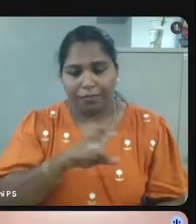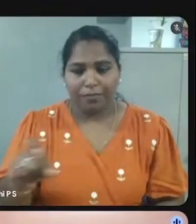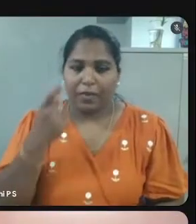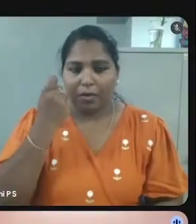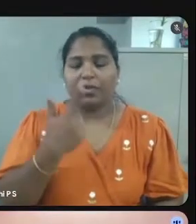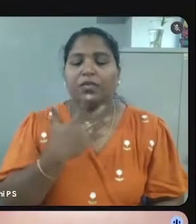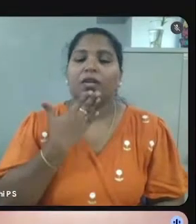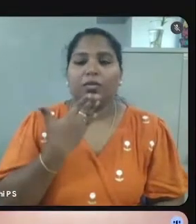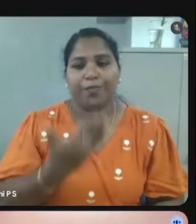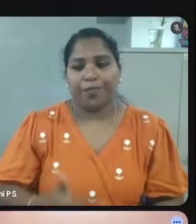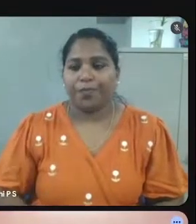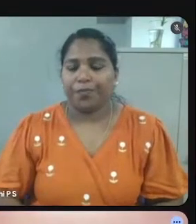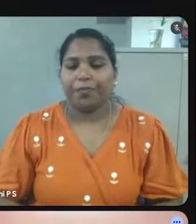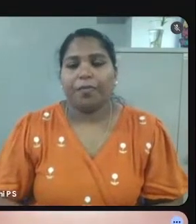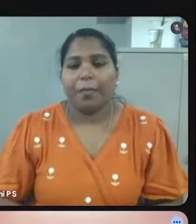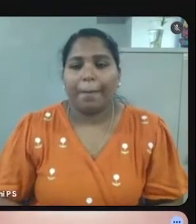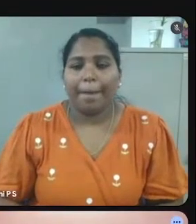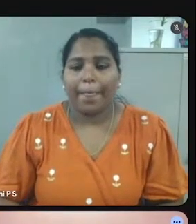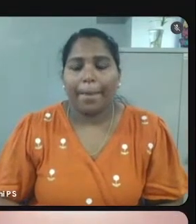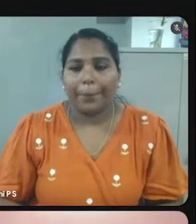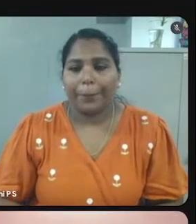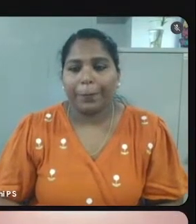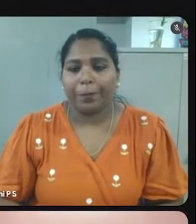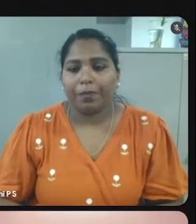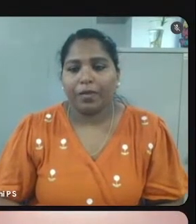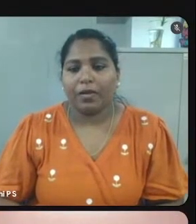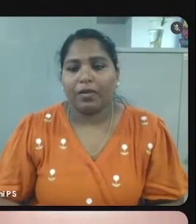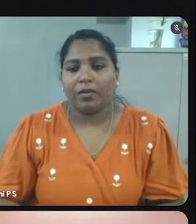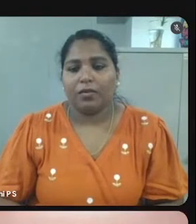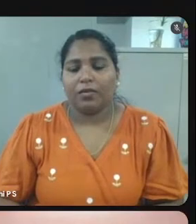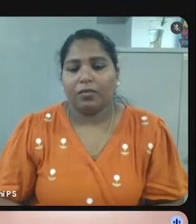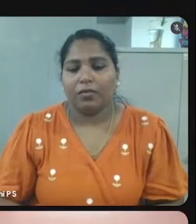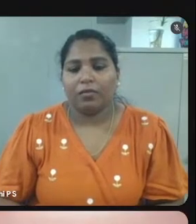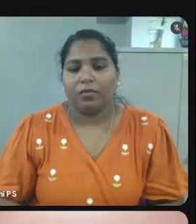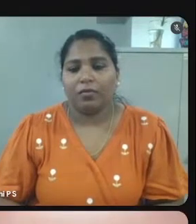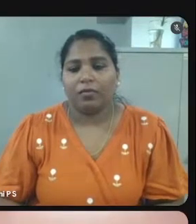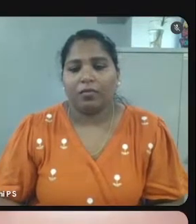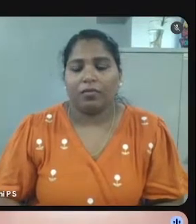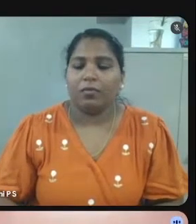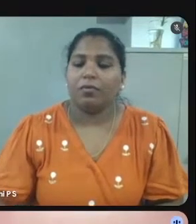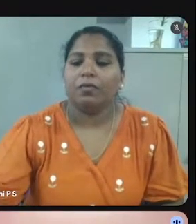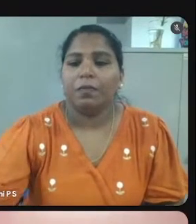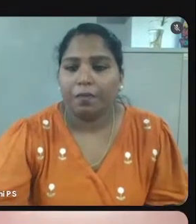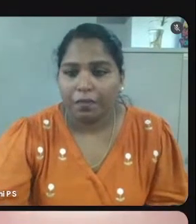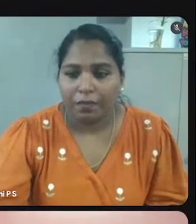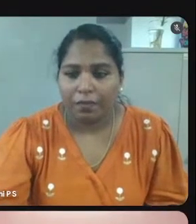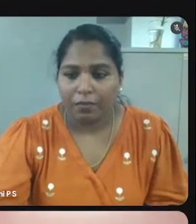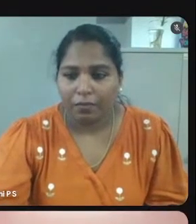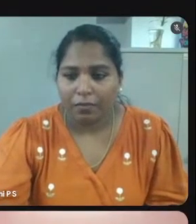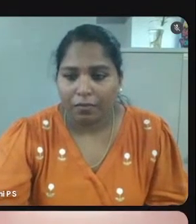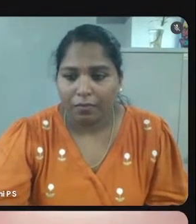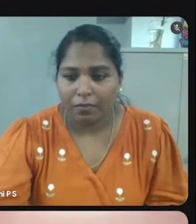Thank you so much. Thank you. ആ ചാറ്റിലുള്ള ക്വസ്റ്റ്യൻസ് ഒന്ന് നോക്കണേ. 2 ക്വസ്റ്റ്യൻസ് ഉണ്ട്.